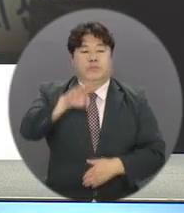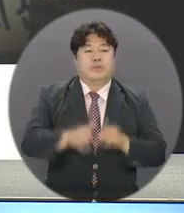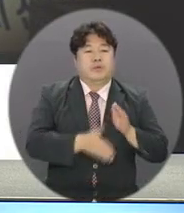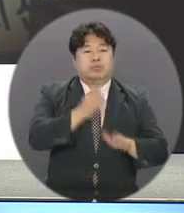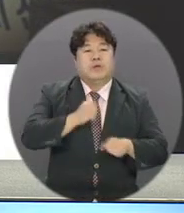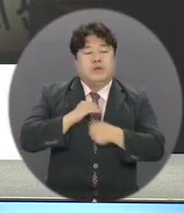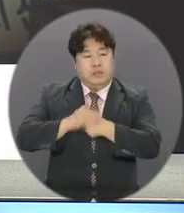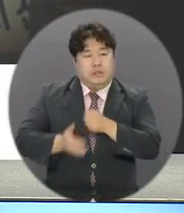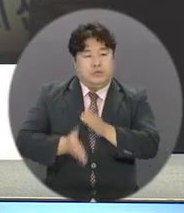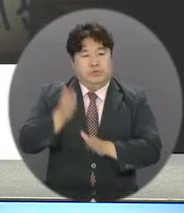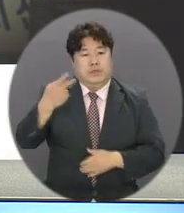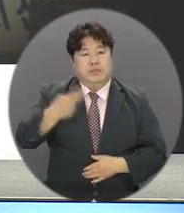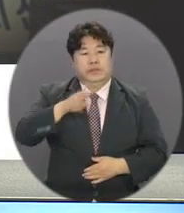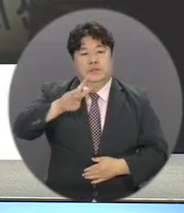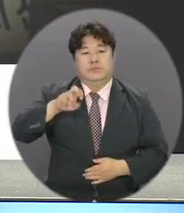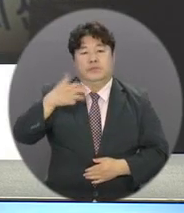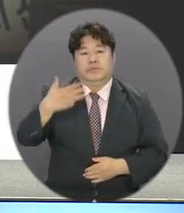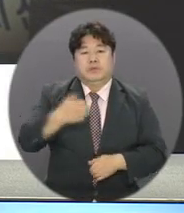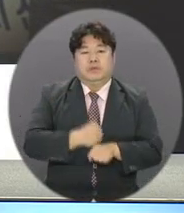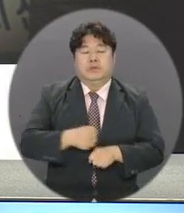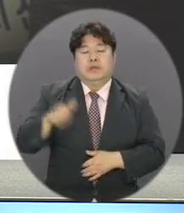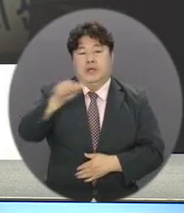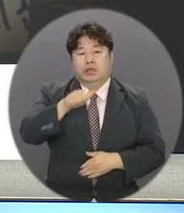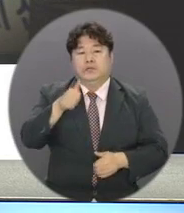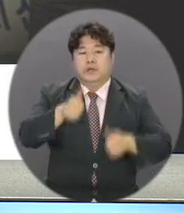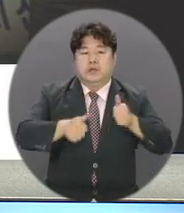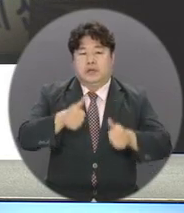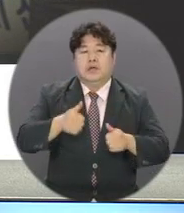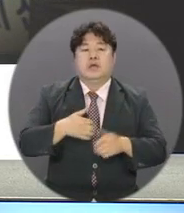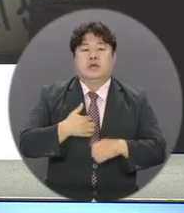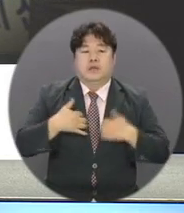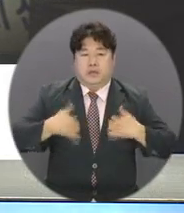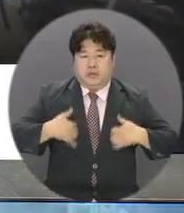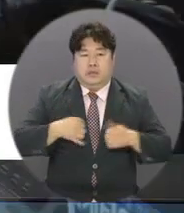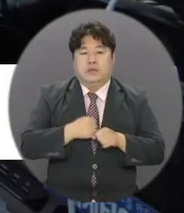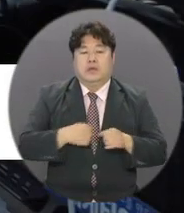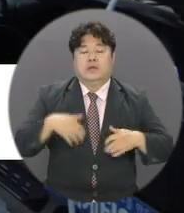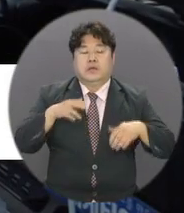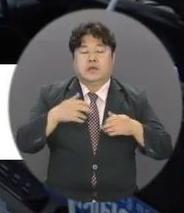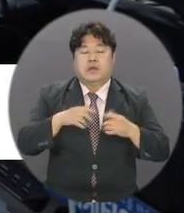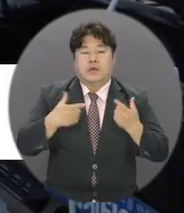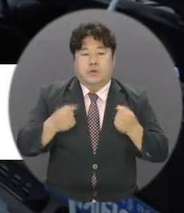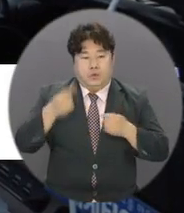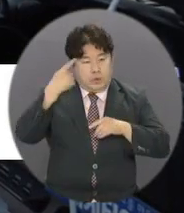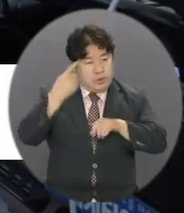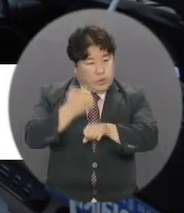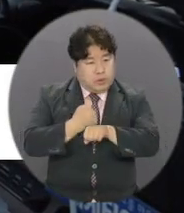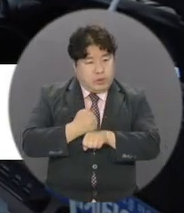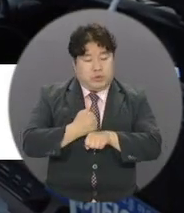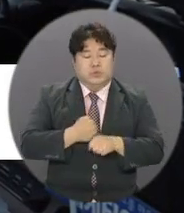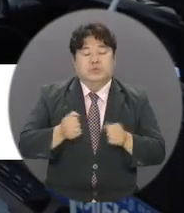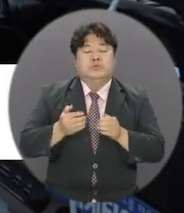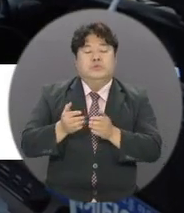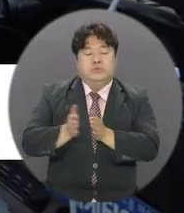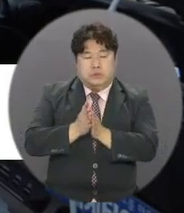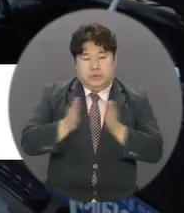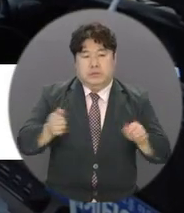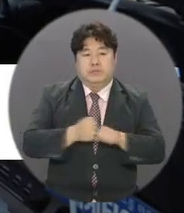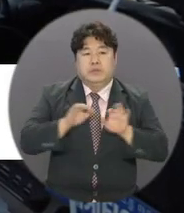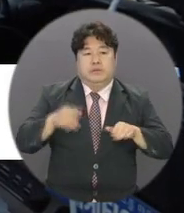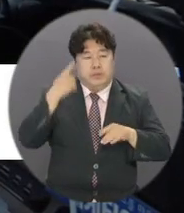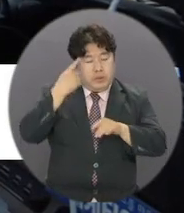광주시와 대구시가 2038년 아시안게임 공동 유치를 위한 공동 연구에 착수합니다. 이번